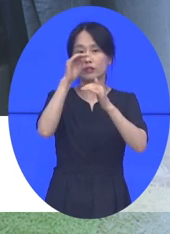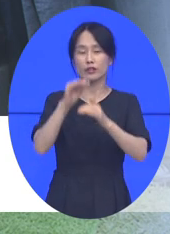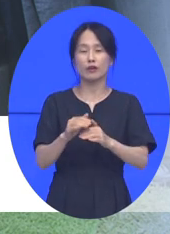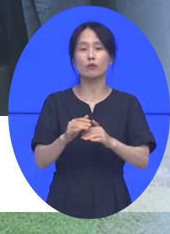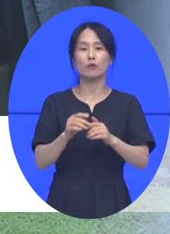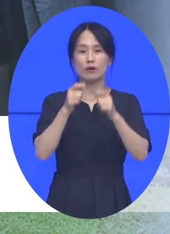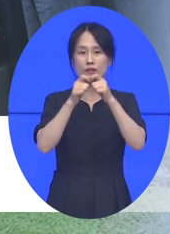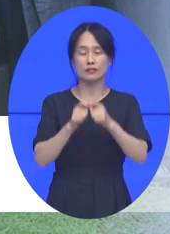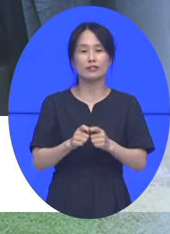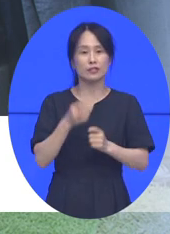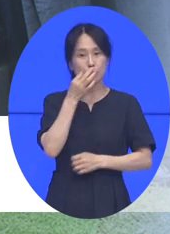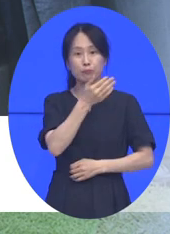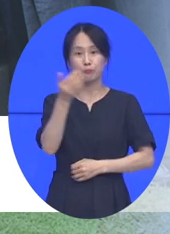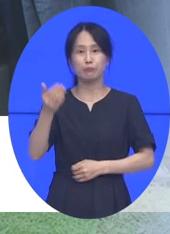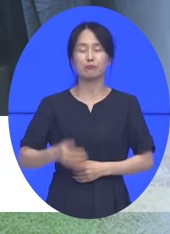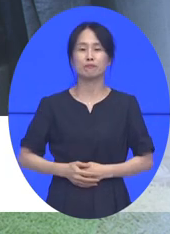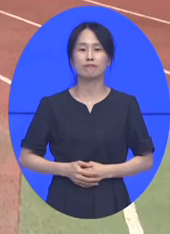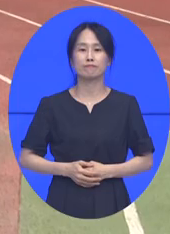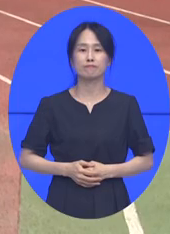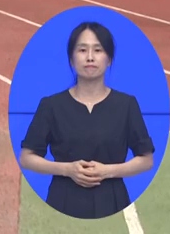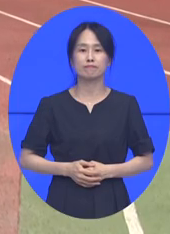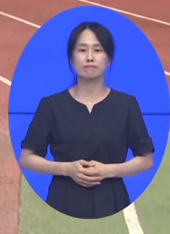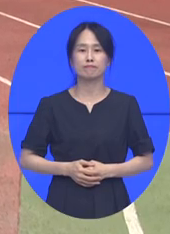자세한 내용 전해드립니다.